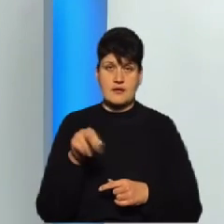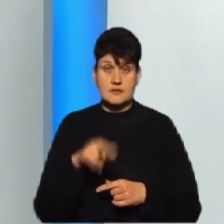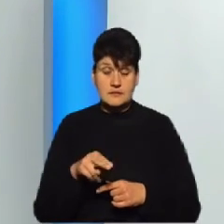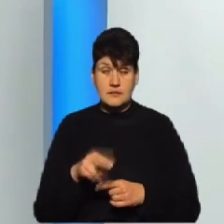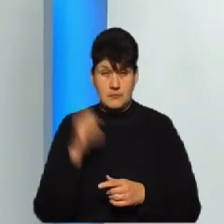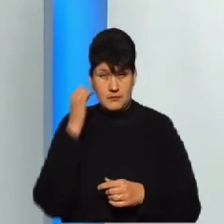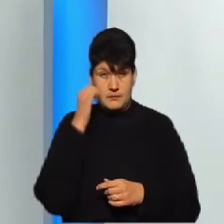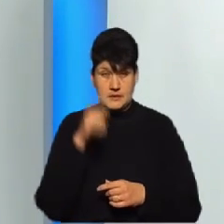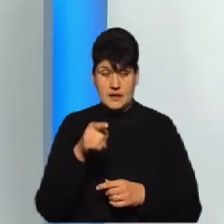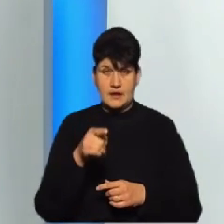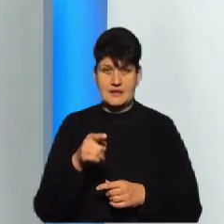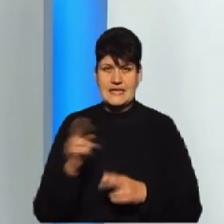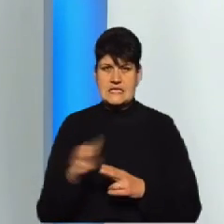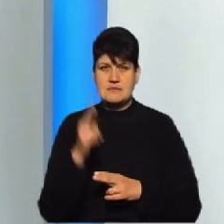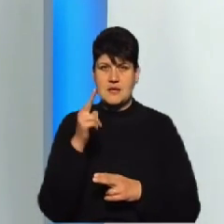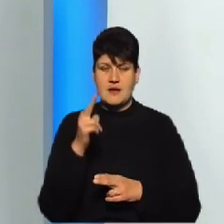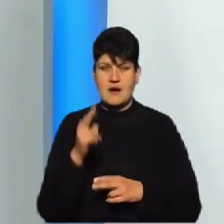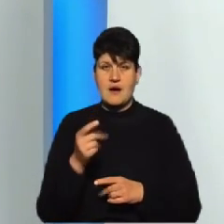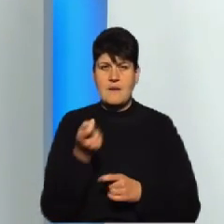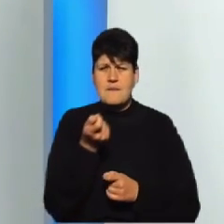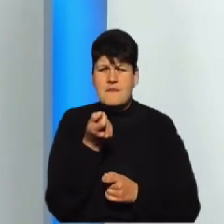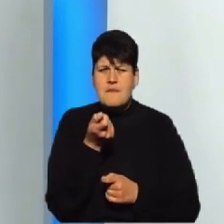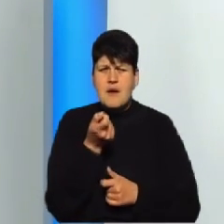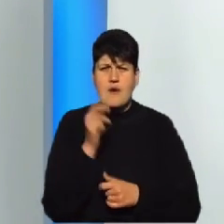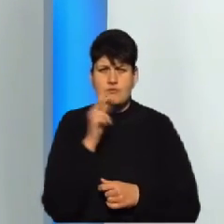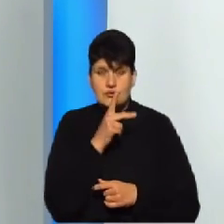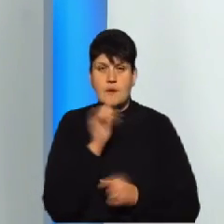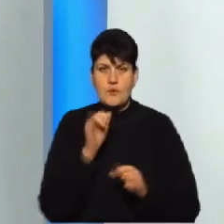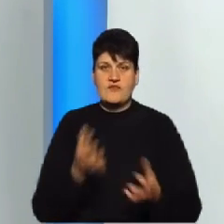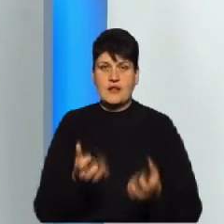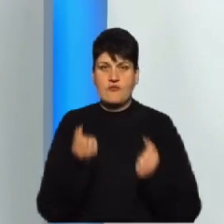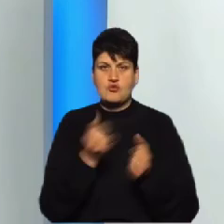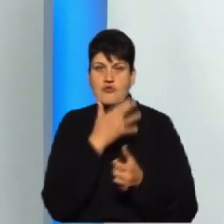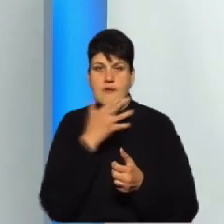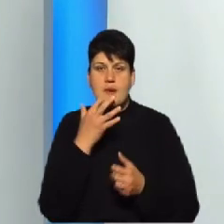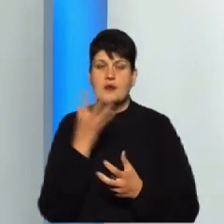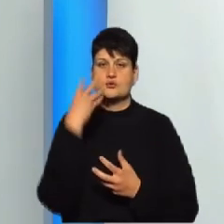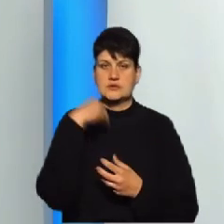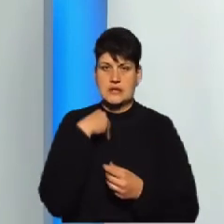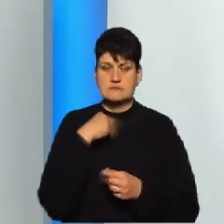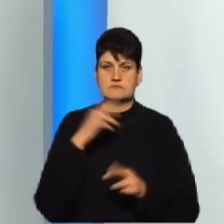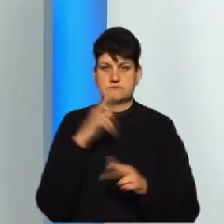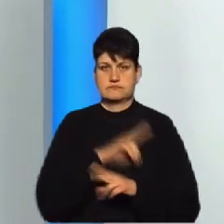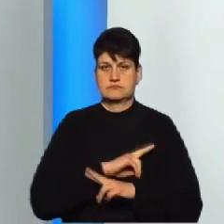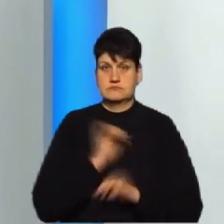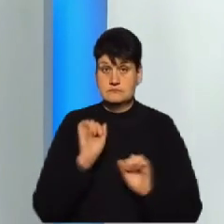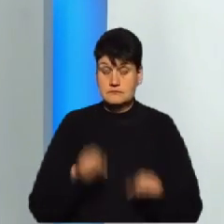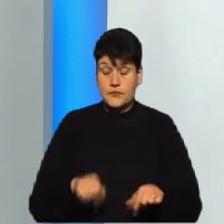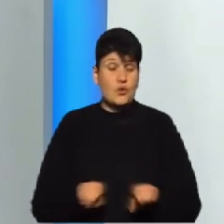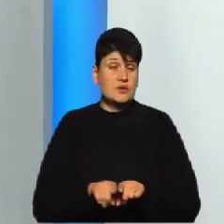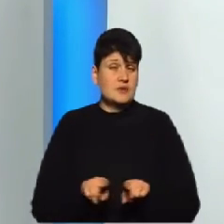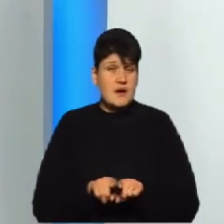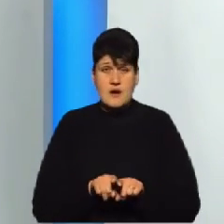отрути рятують, а якщо ви щось забагато з'їсте, ви отруєтесь. І відповідно так само і з толерантністю.